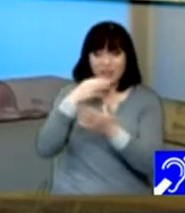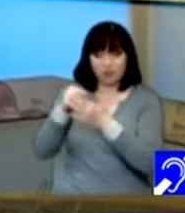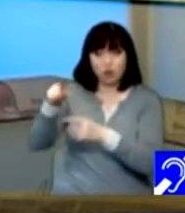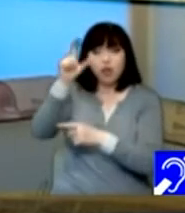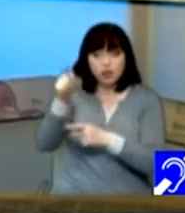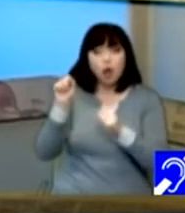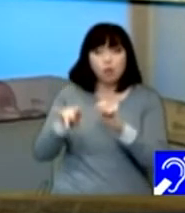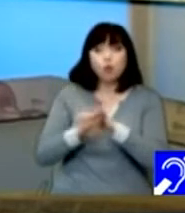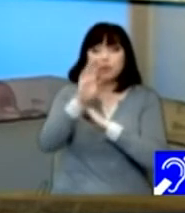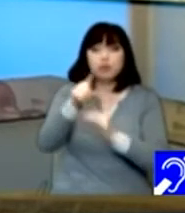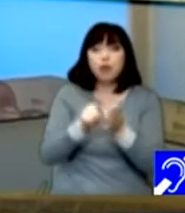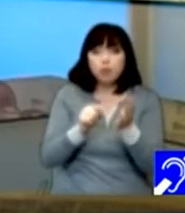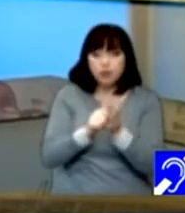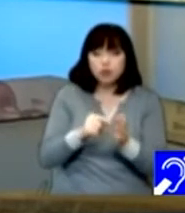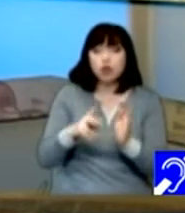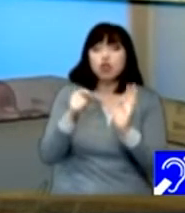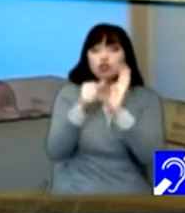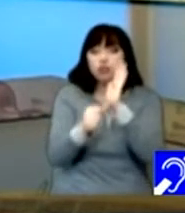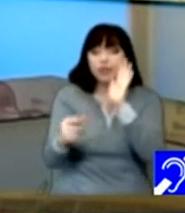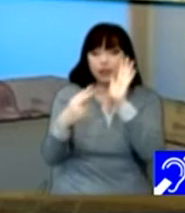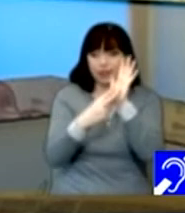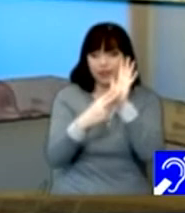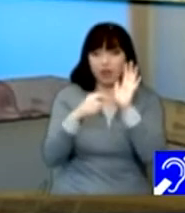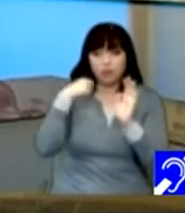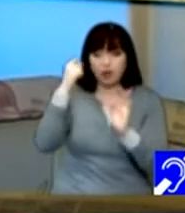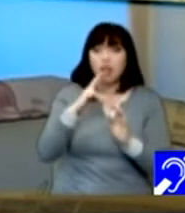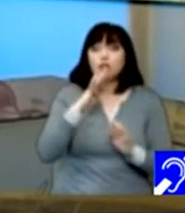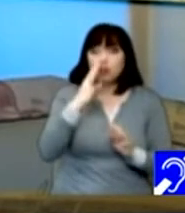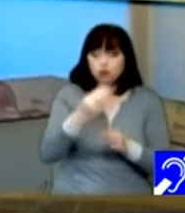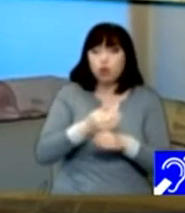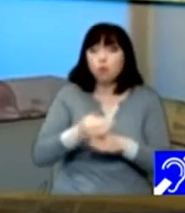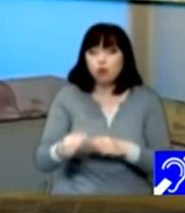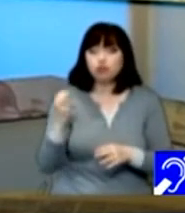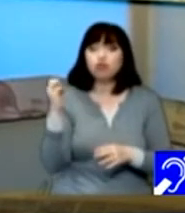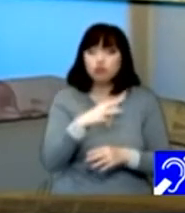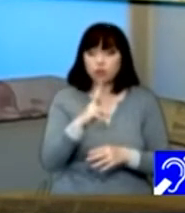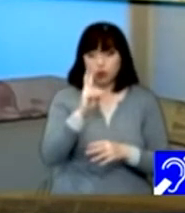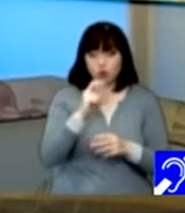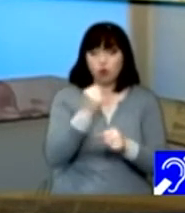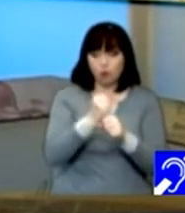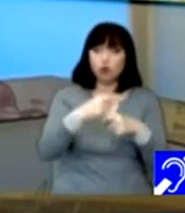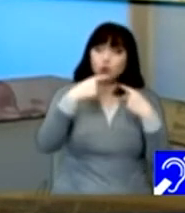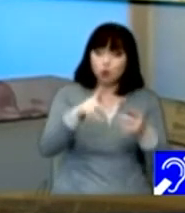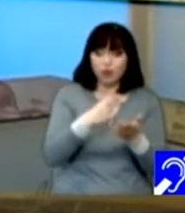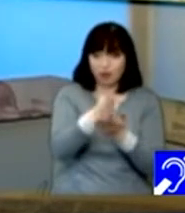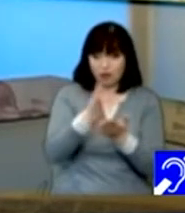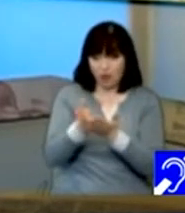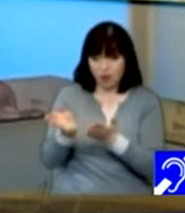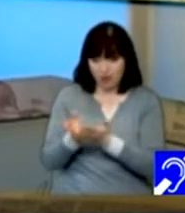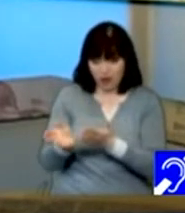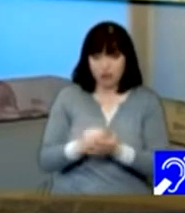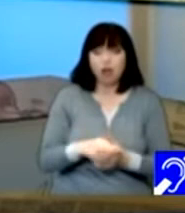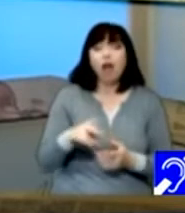ieși la pensie abia la 67 de ani, cu 4 ani mai târziu decât cei care muncesc în alte domenii. Experții spun însă